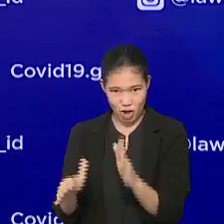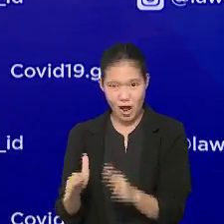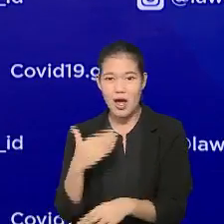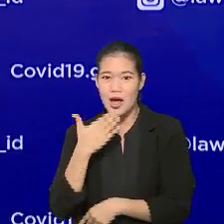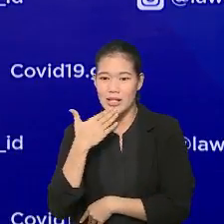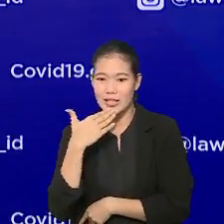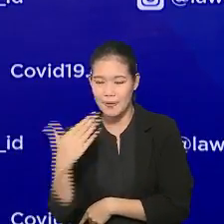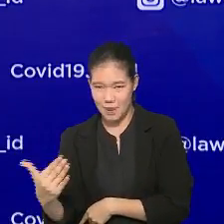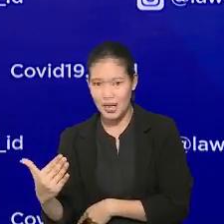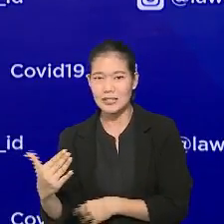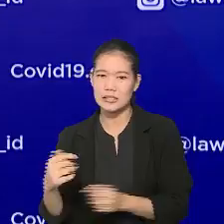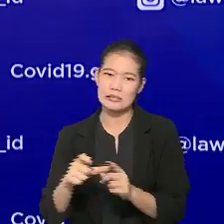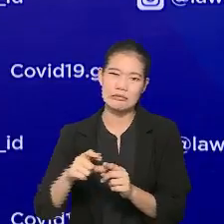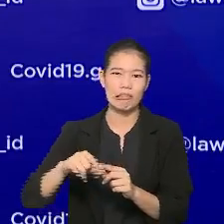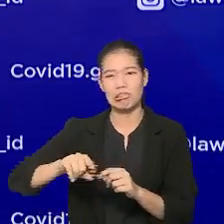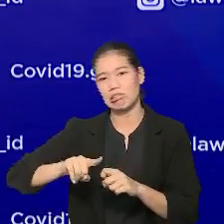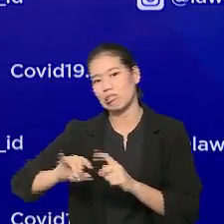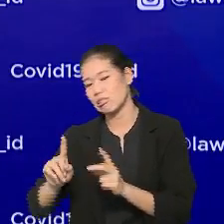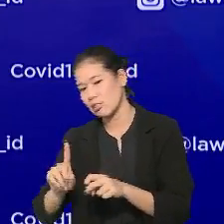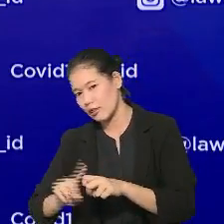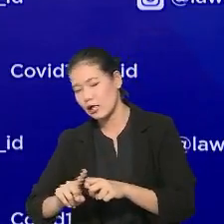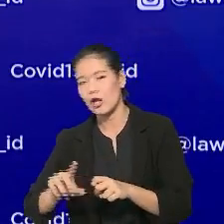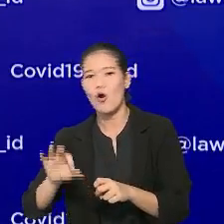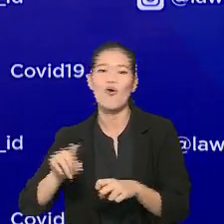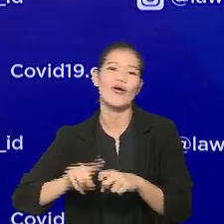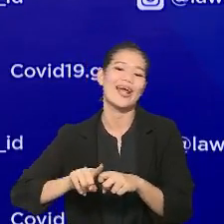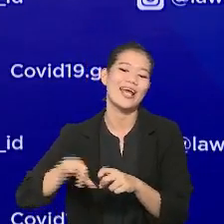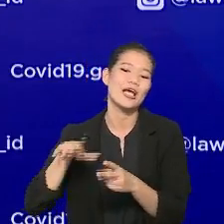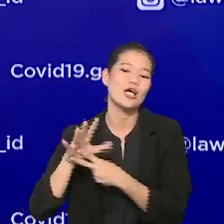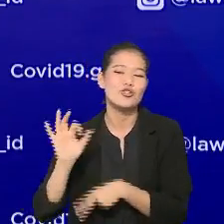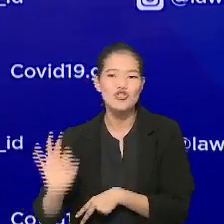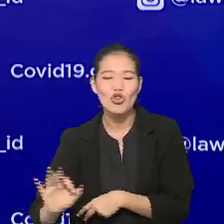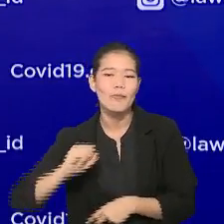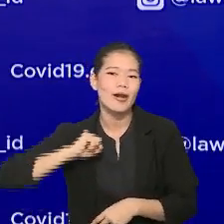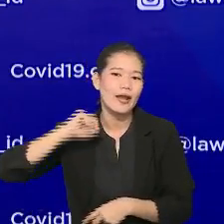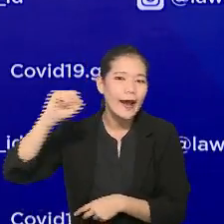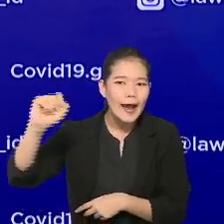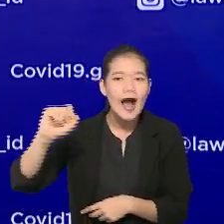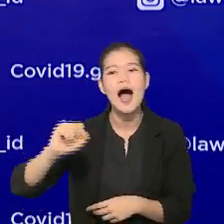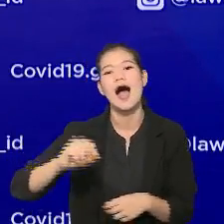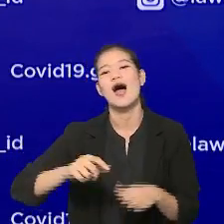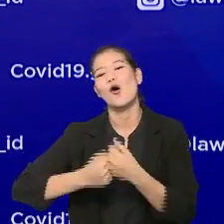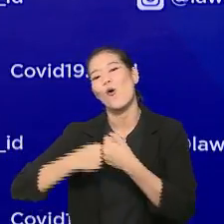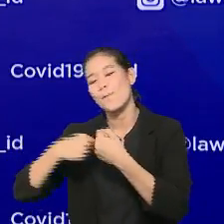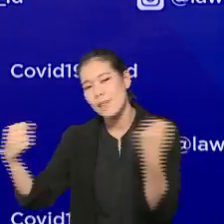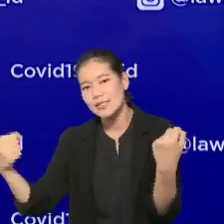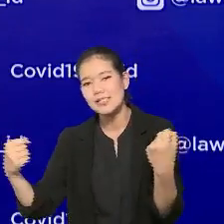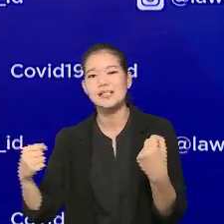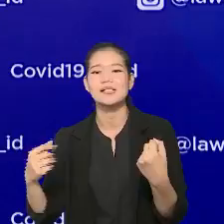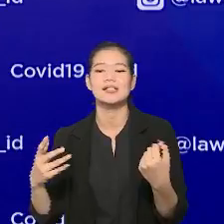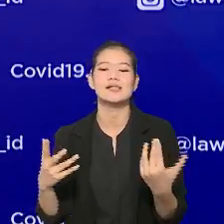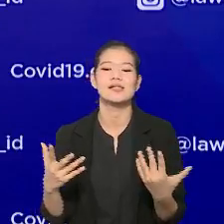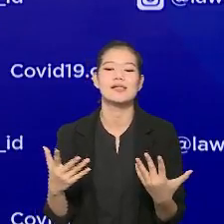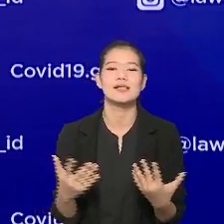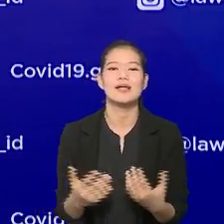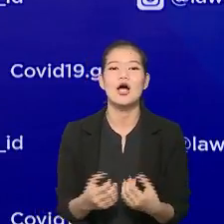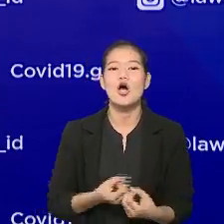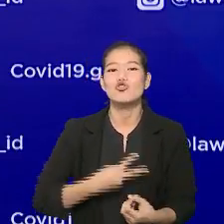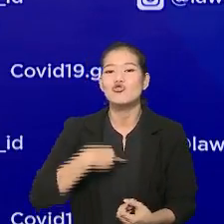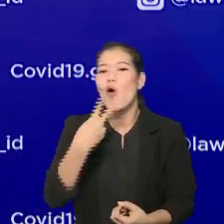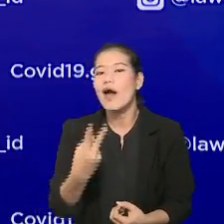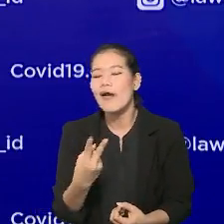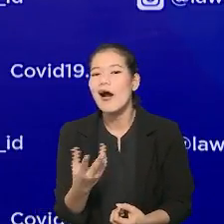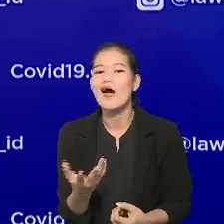CNNindonesia.com, Detik.com, Okezone.com, Merdeka.com, Kompas.com,